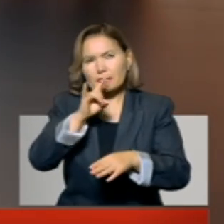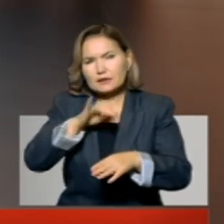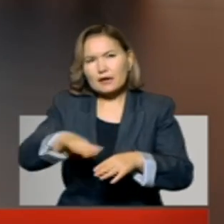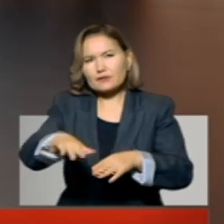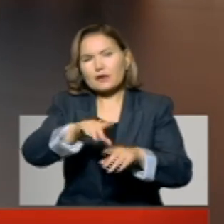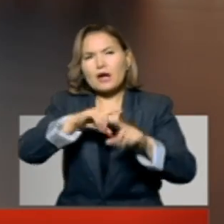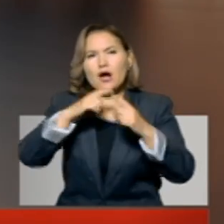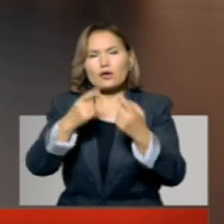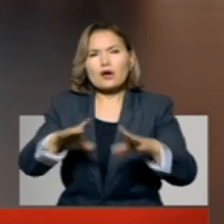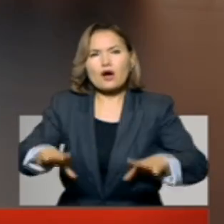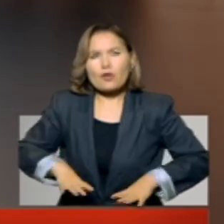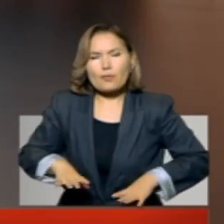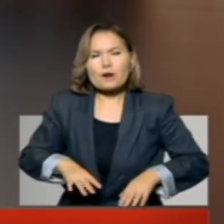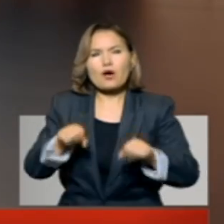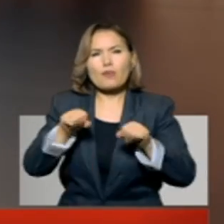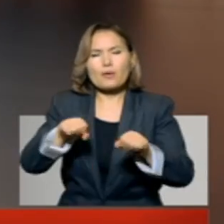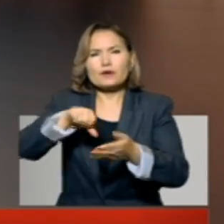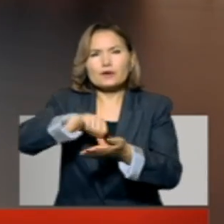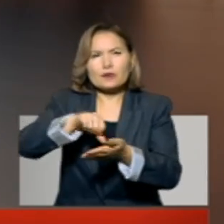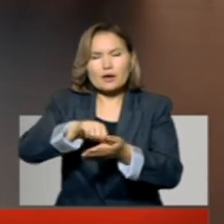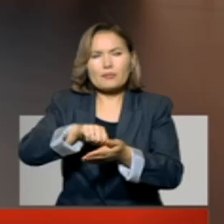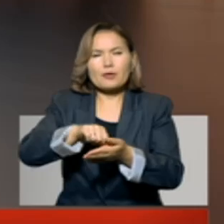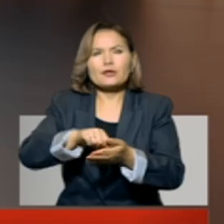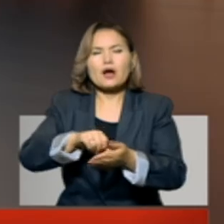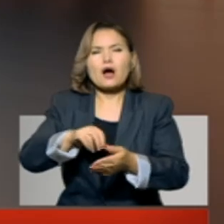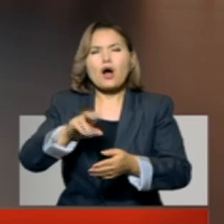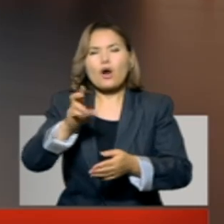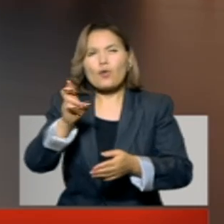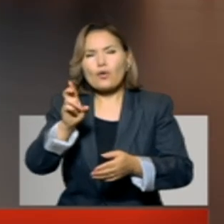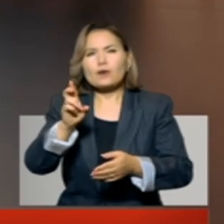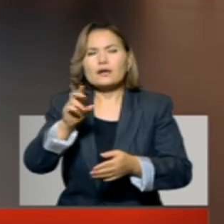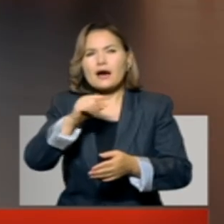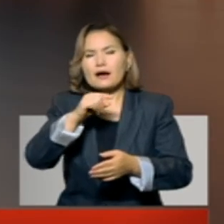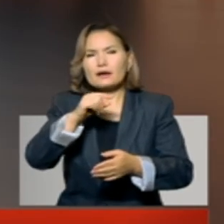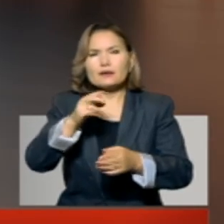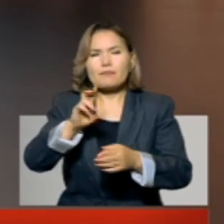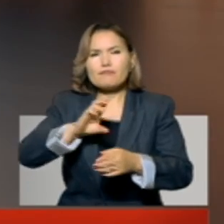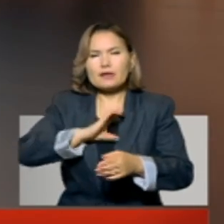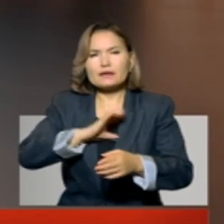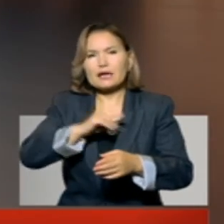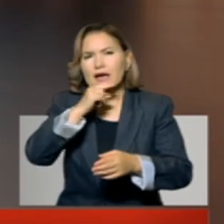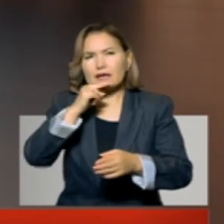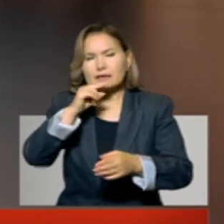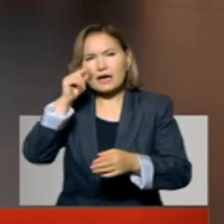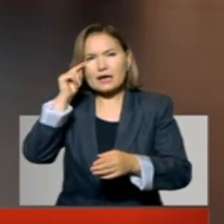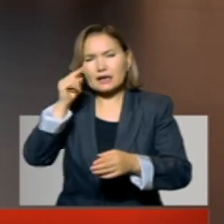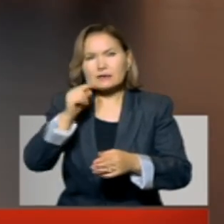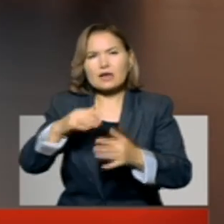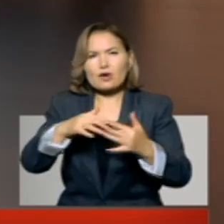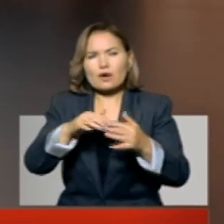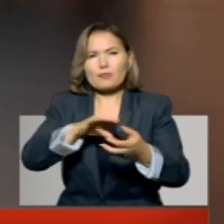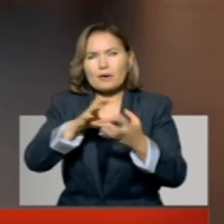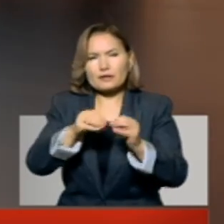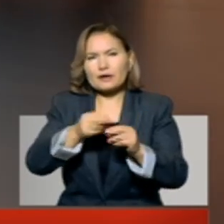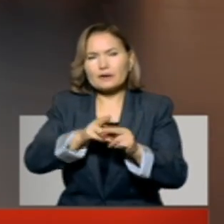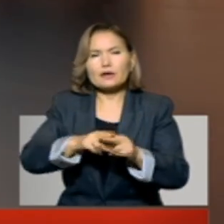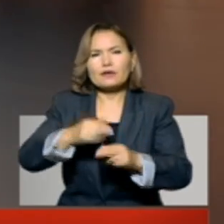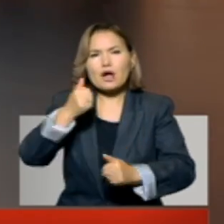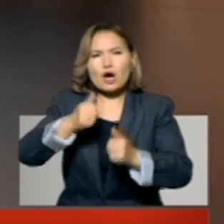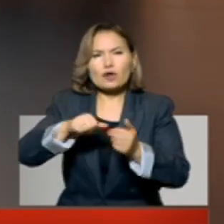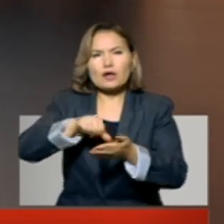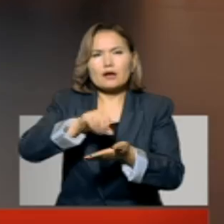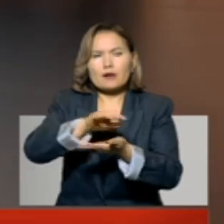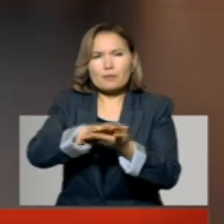көкпарға тоқталайық. Қола медальді Ресей мен Түркия құрамасы сарапқа салса, Қазақстан мен Қырғызстан шабандоздары чемпиондыққа таласады.